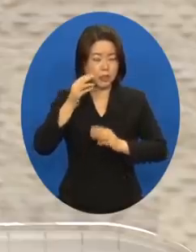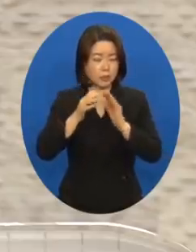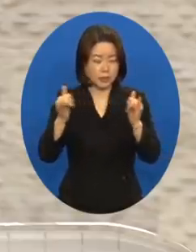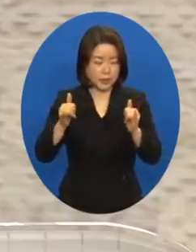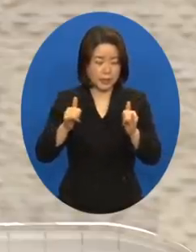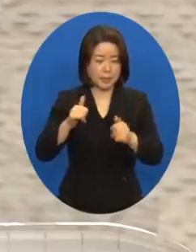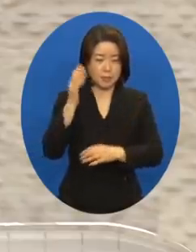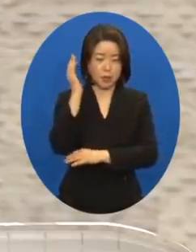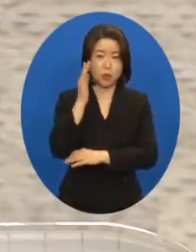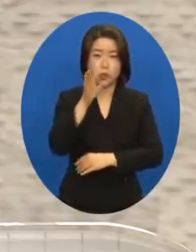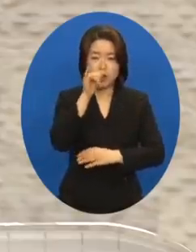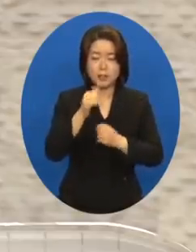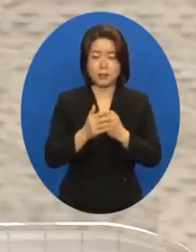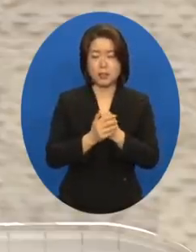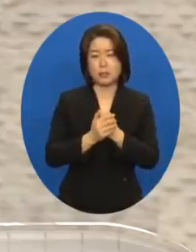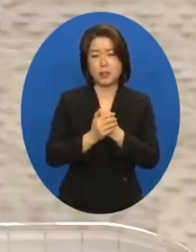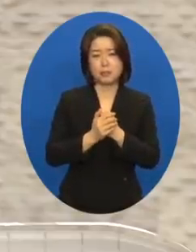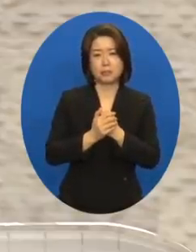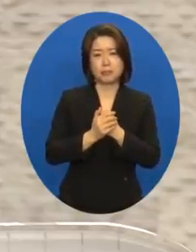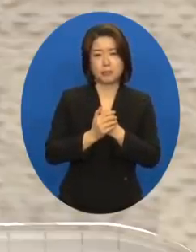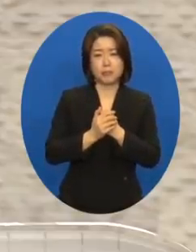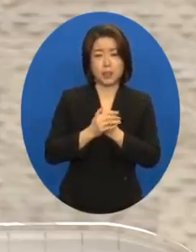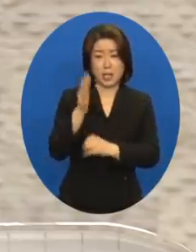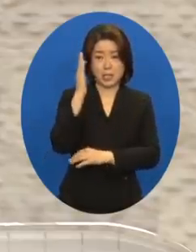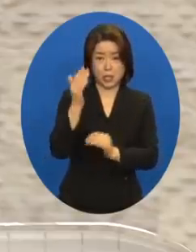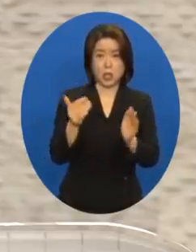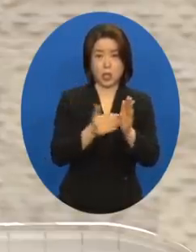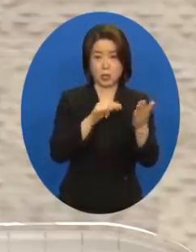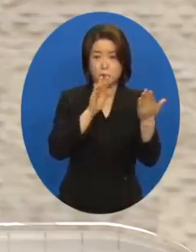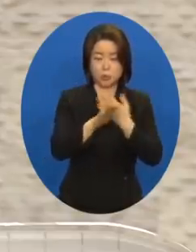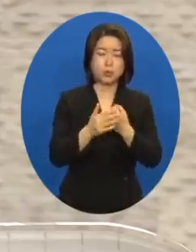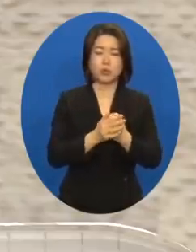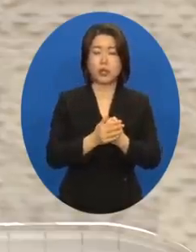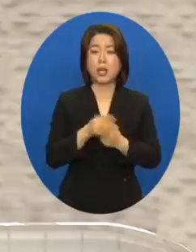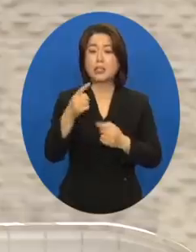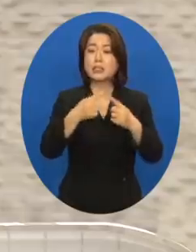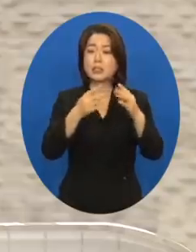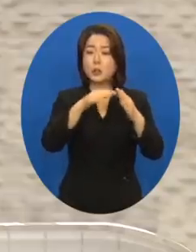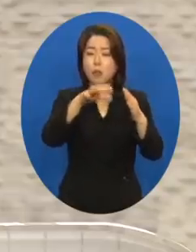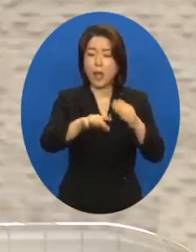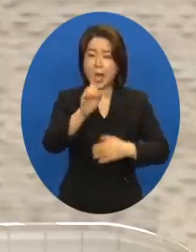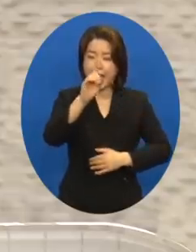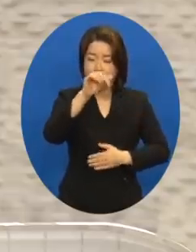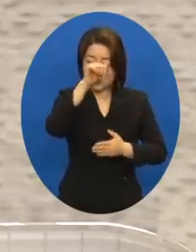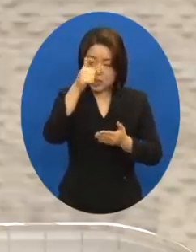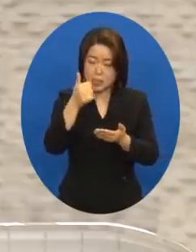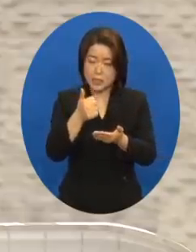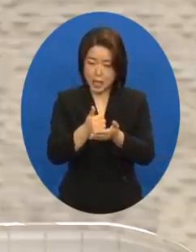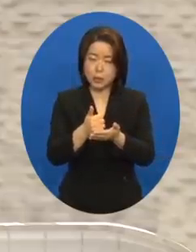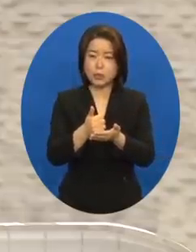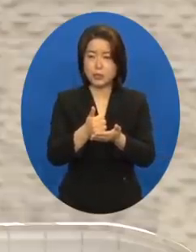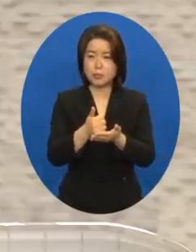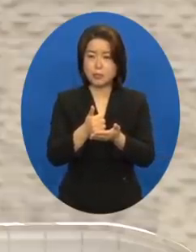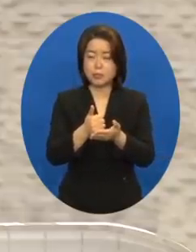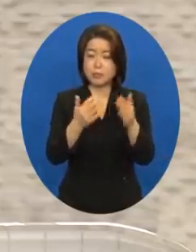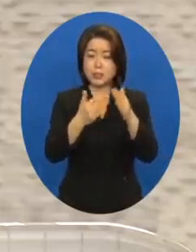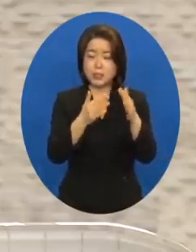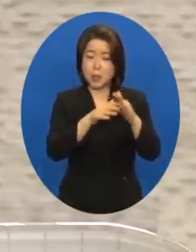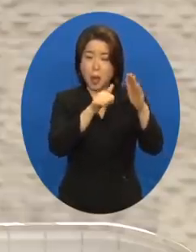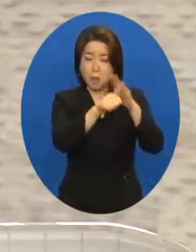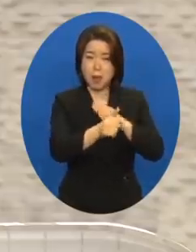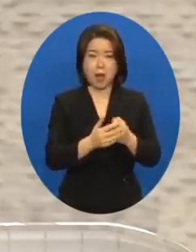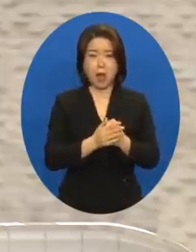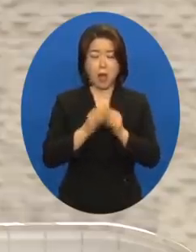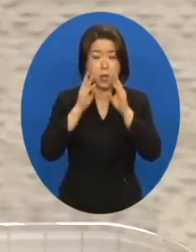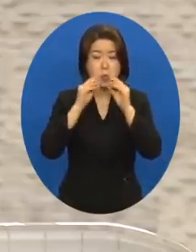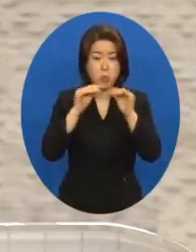마치고 그리고는 그 교회 1분 계신 장로님 뜩 심방을 가셨습니다 토요일